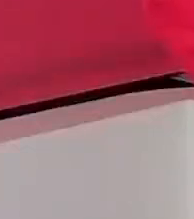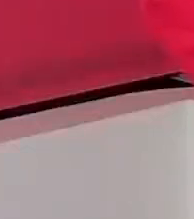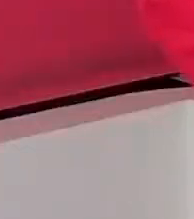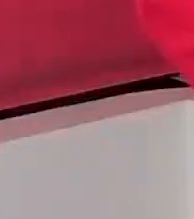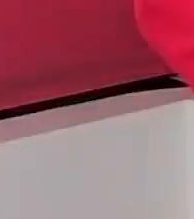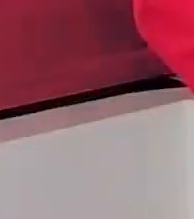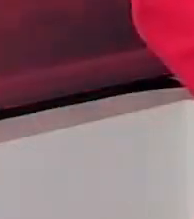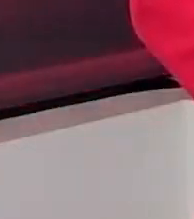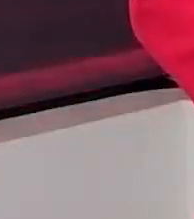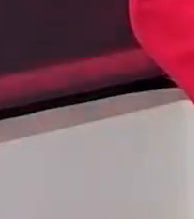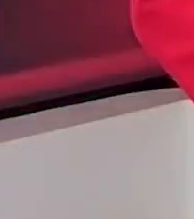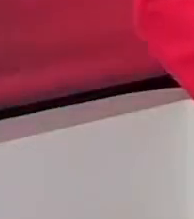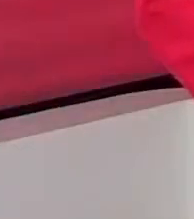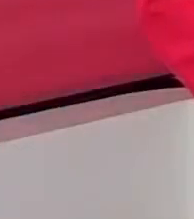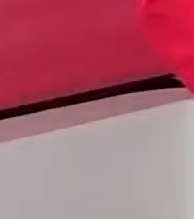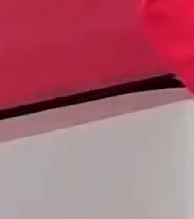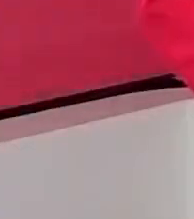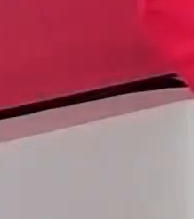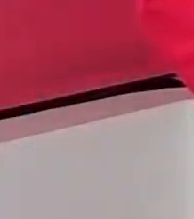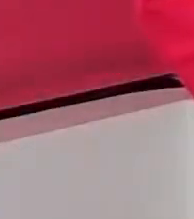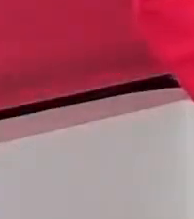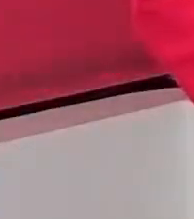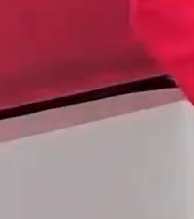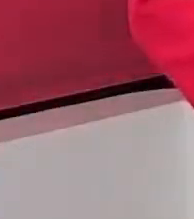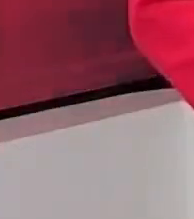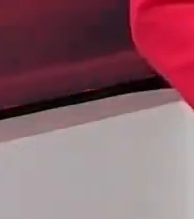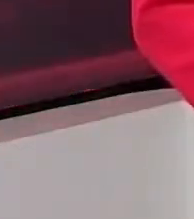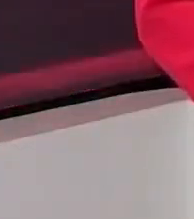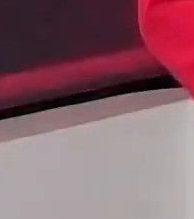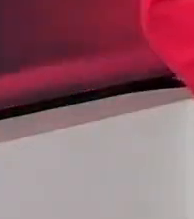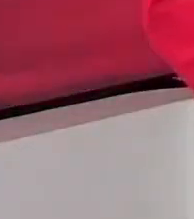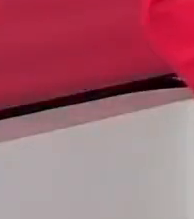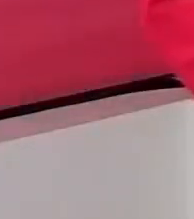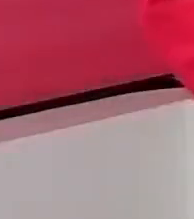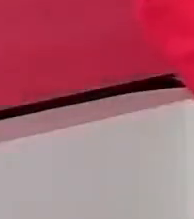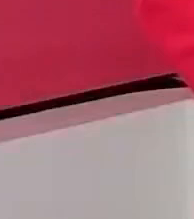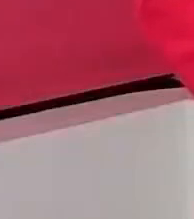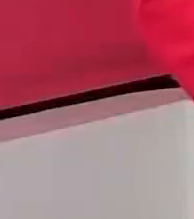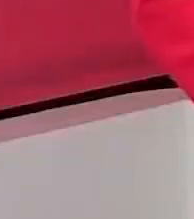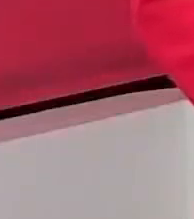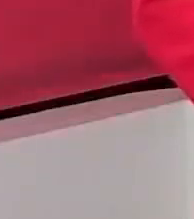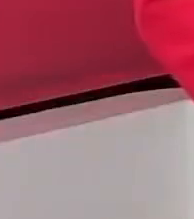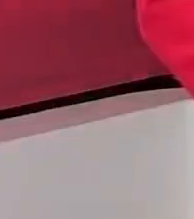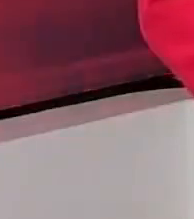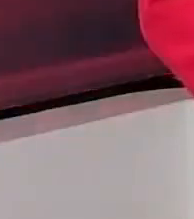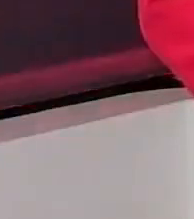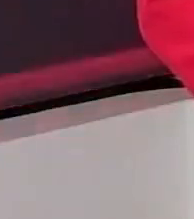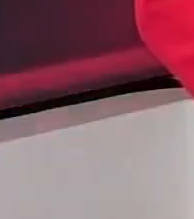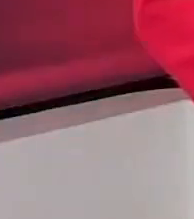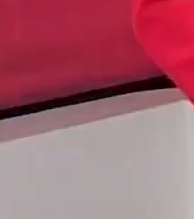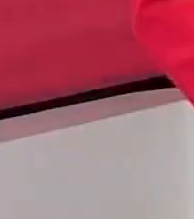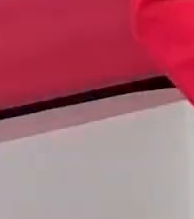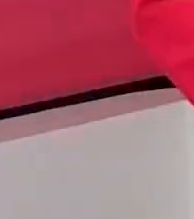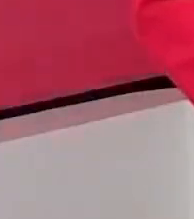Mauna ka sa mga balita, bisitahin at mag-subscribe sa GMA Integrated News sa YouTube. Sa mga kapuso abroad,